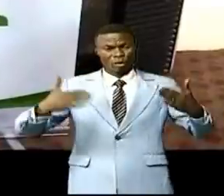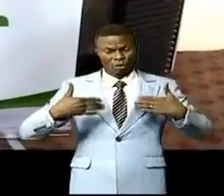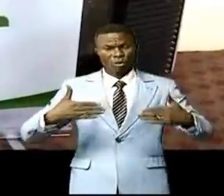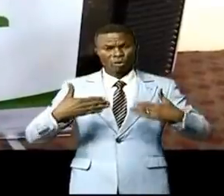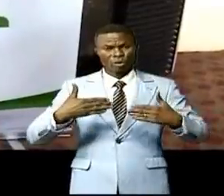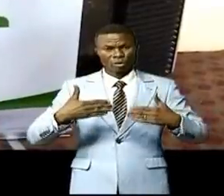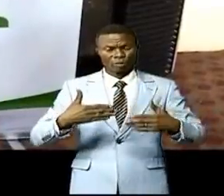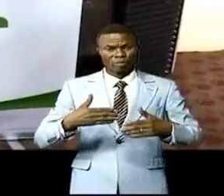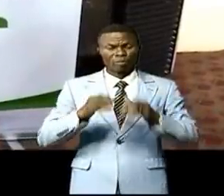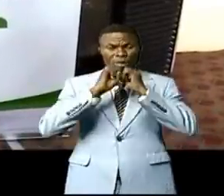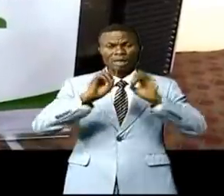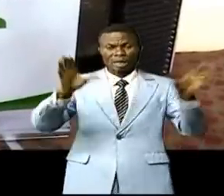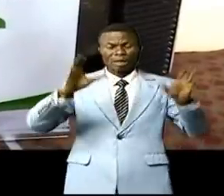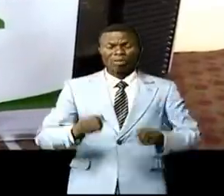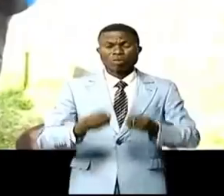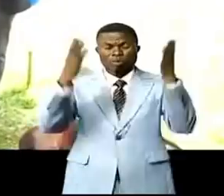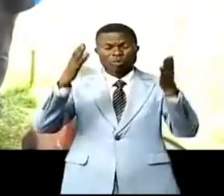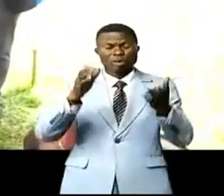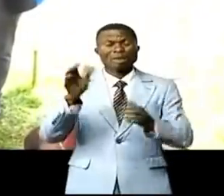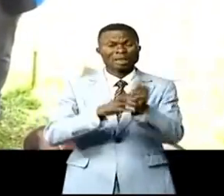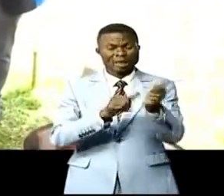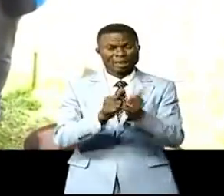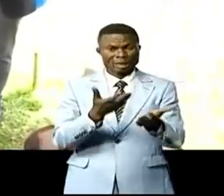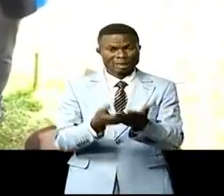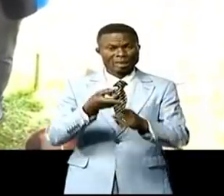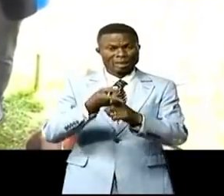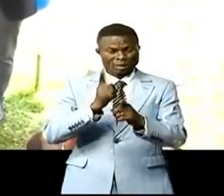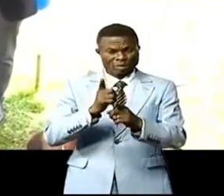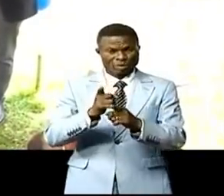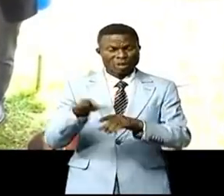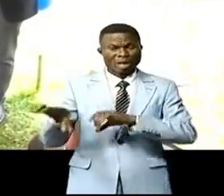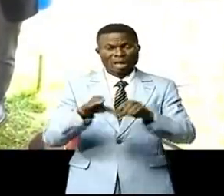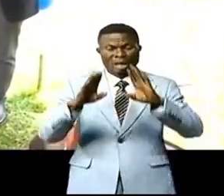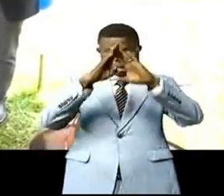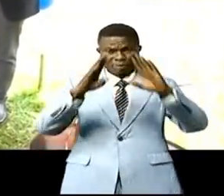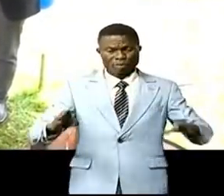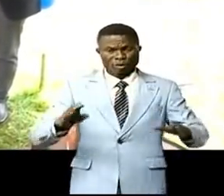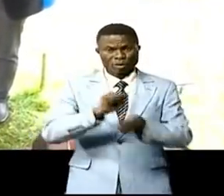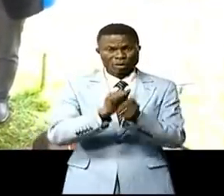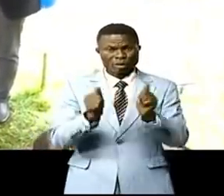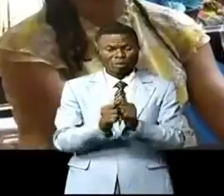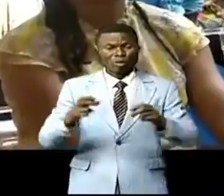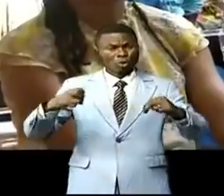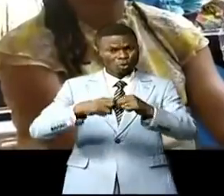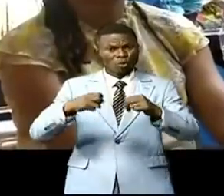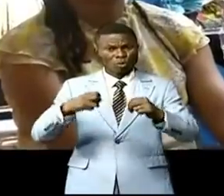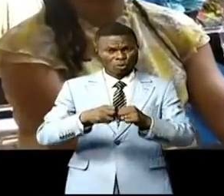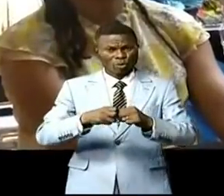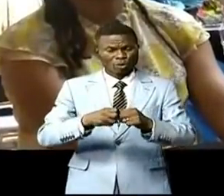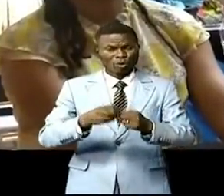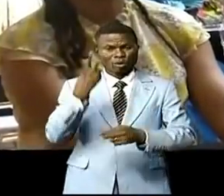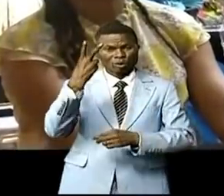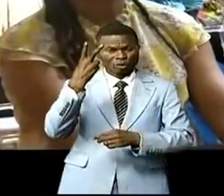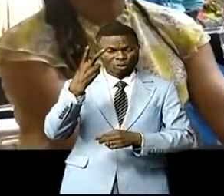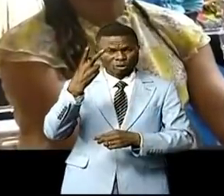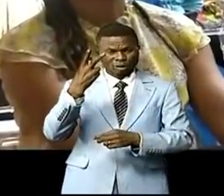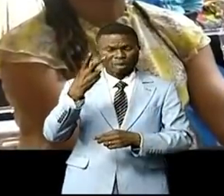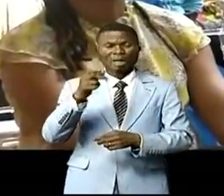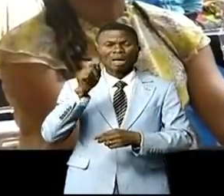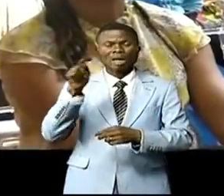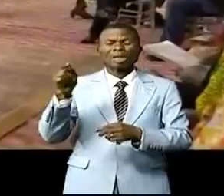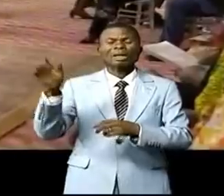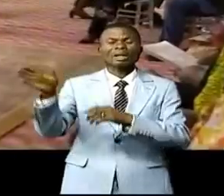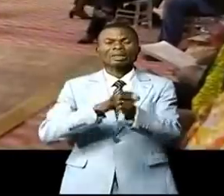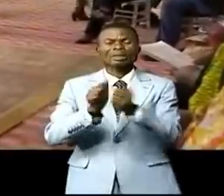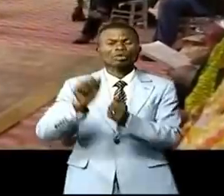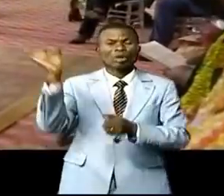les émissions de gaz à effet de serre issues des activités humaines dans le secteur de l'énergie sont les deux moteurs de